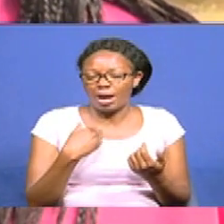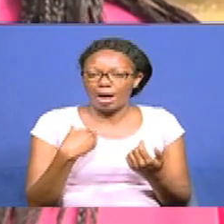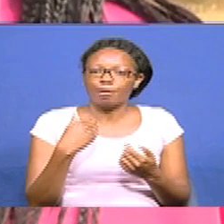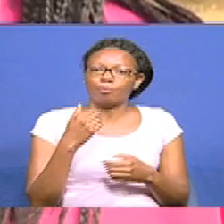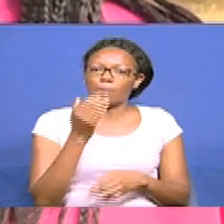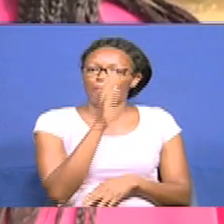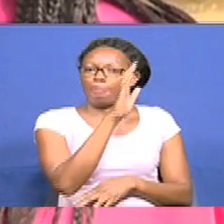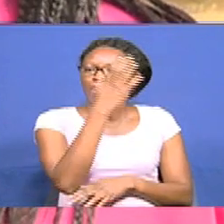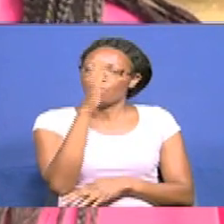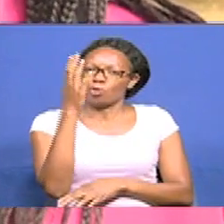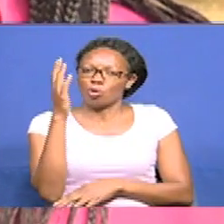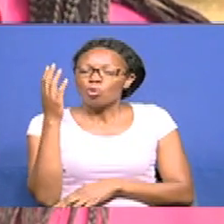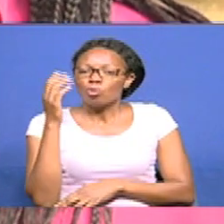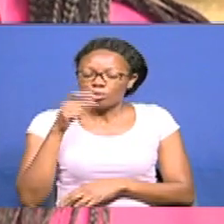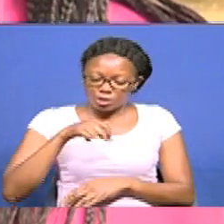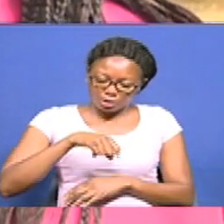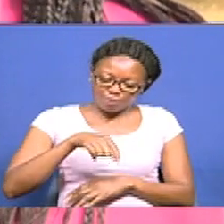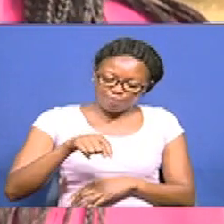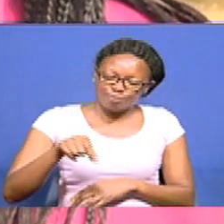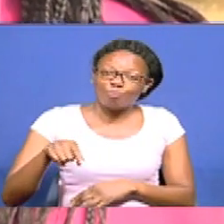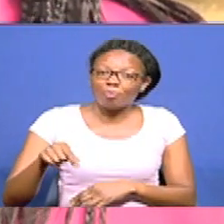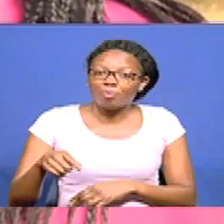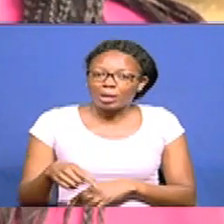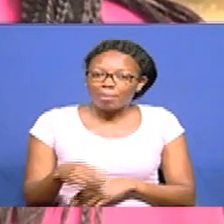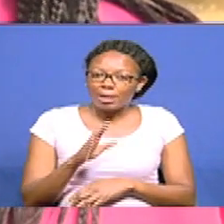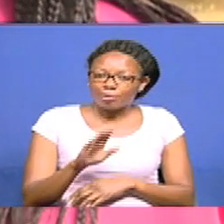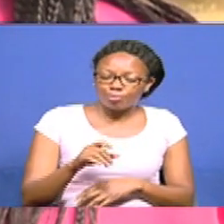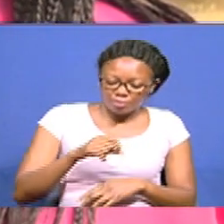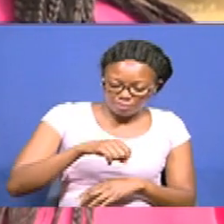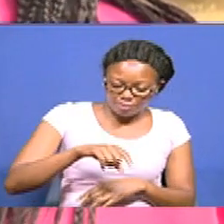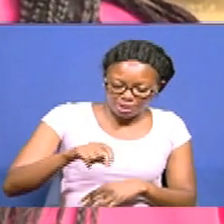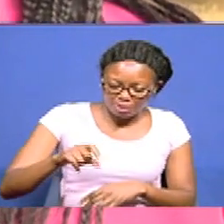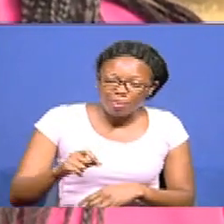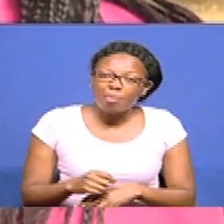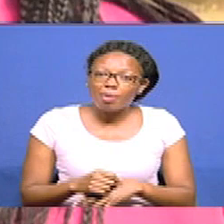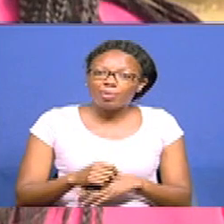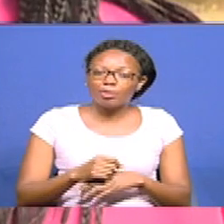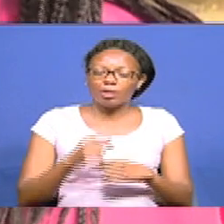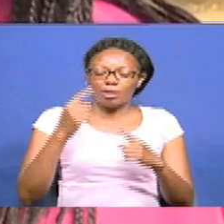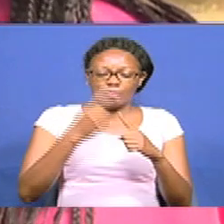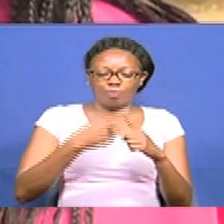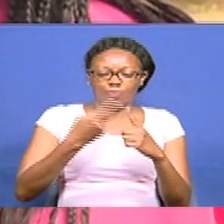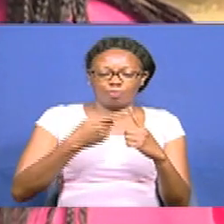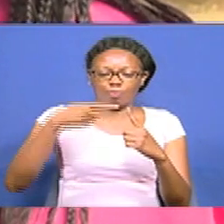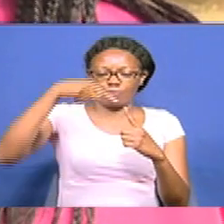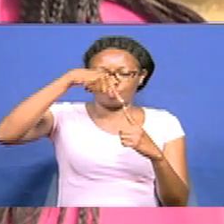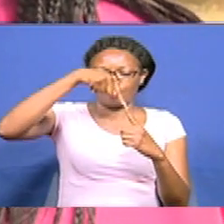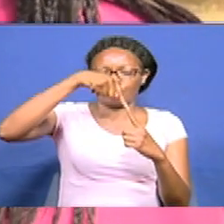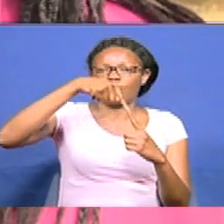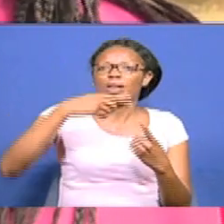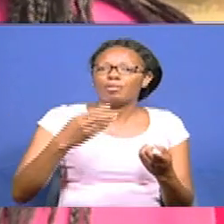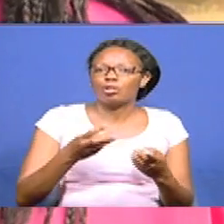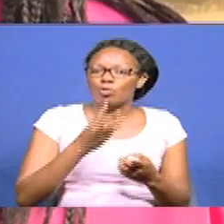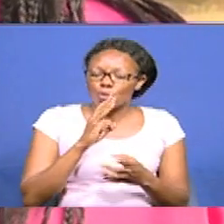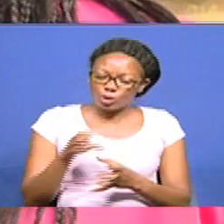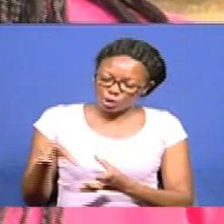nursery. Yeye kazi yake ni kwa tree nursery, anapanda, anafanya grafting, anafanya anamwagilia maji, na hiyo